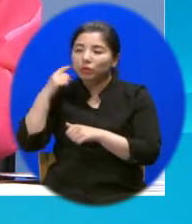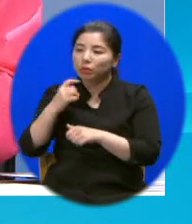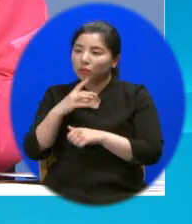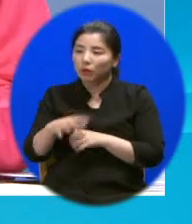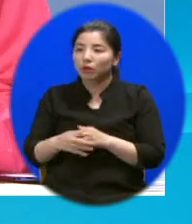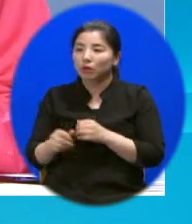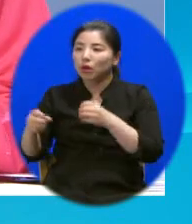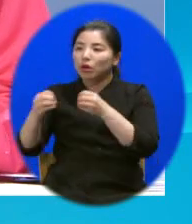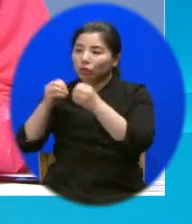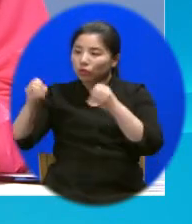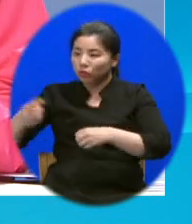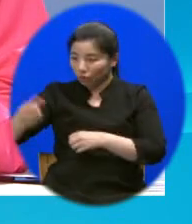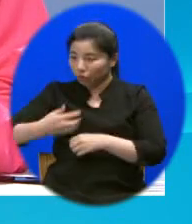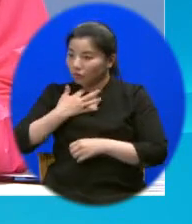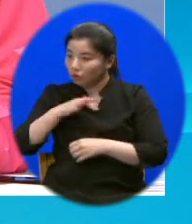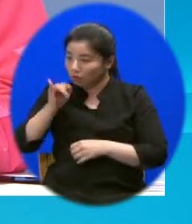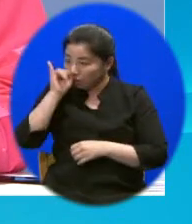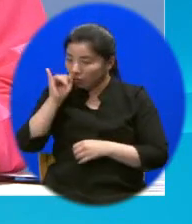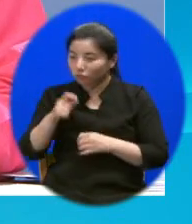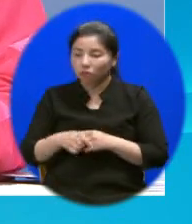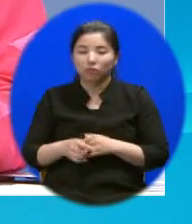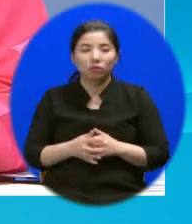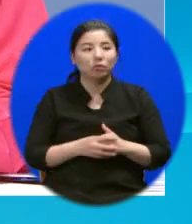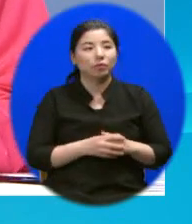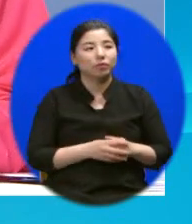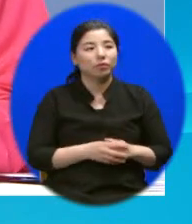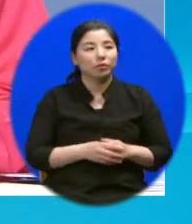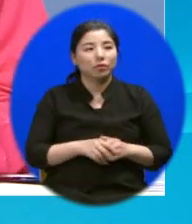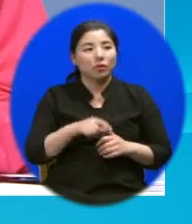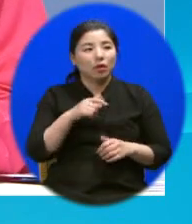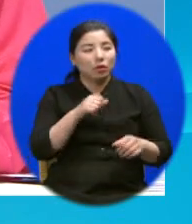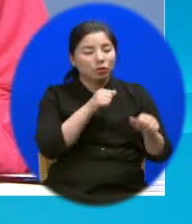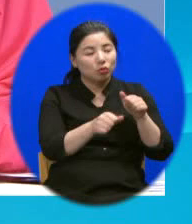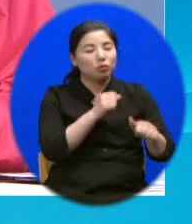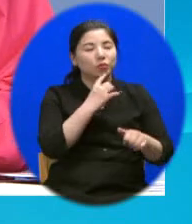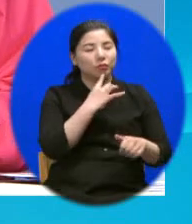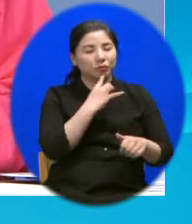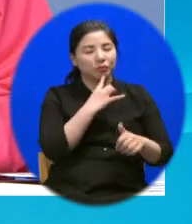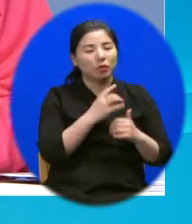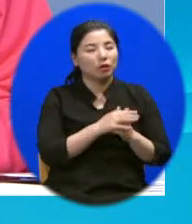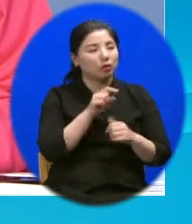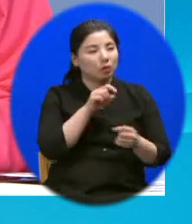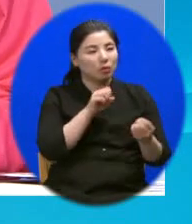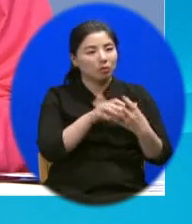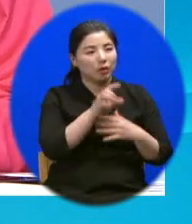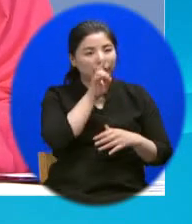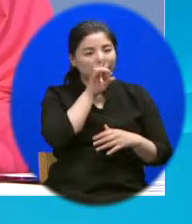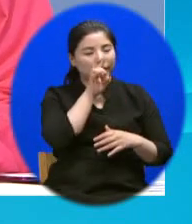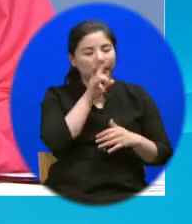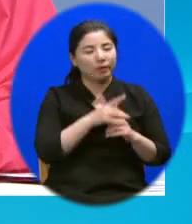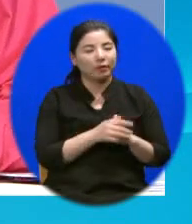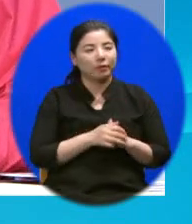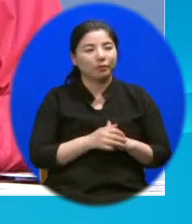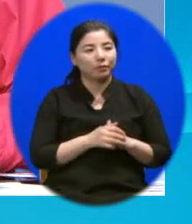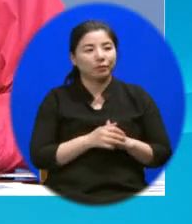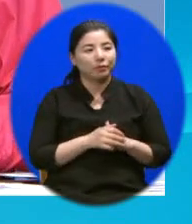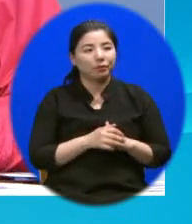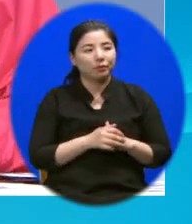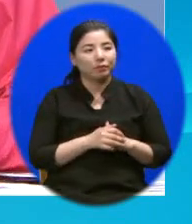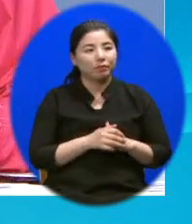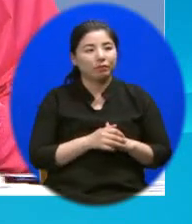정이 없죠 뭐 이런 게 없잖아요 또 소모되는 그렇습니다 뭍어 예 그 소문일 뿐 이구요 그렇게 말씀하셔서 아니라고 봅니다